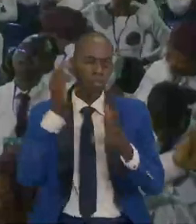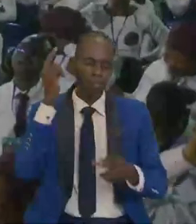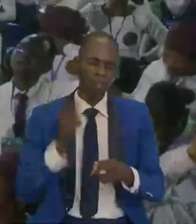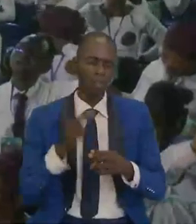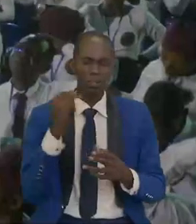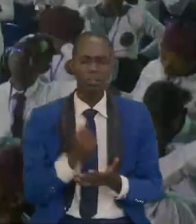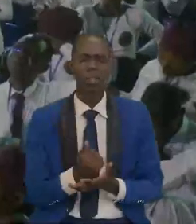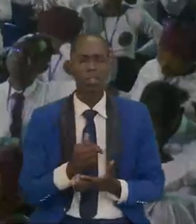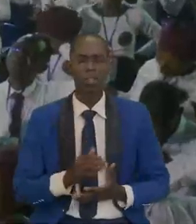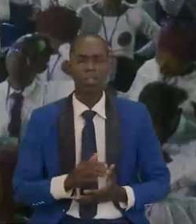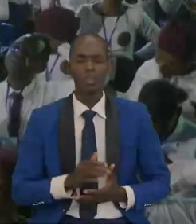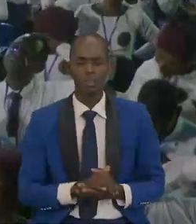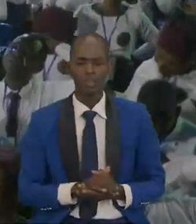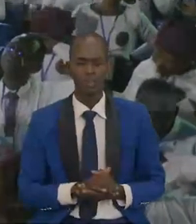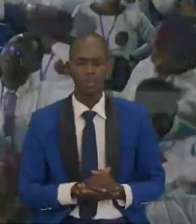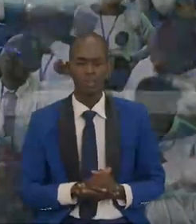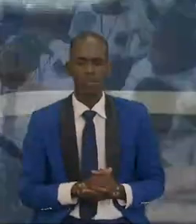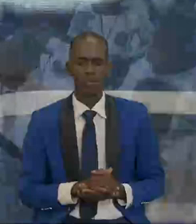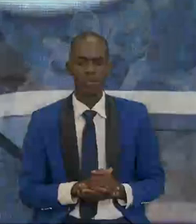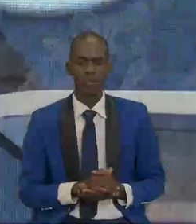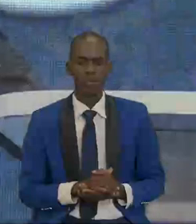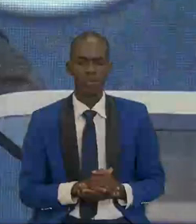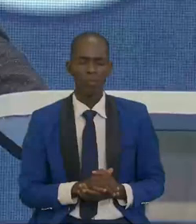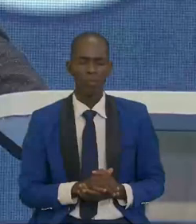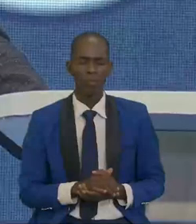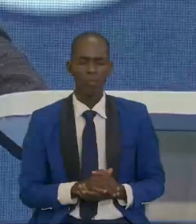Sois guéri de votre tuberculose au nom de Jésus-Christ.